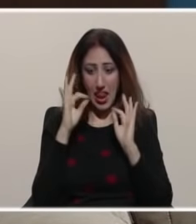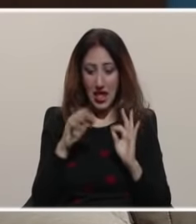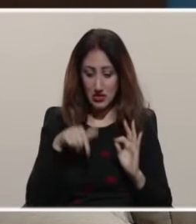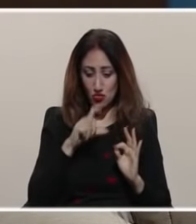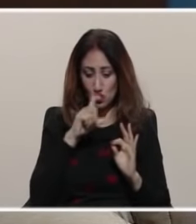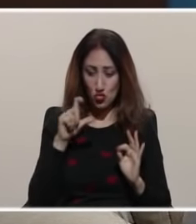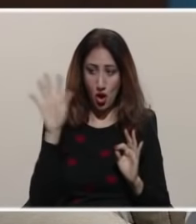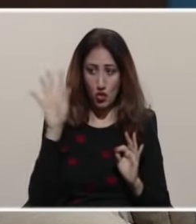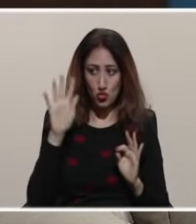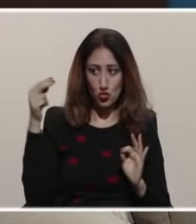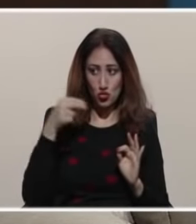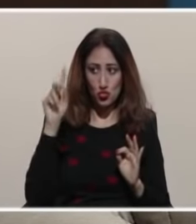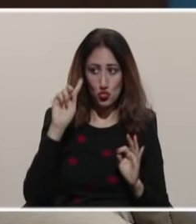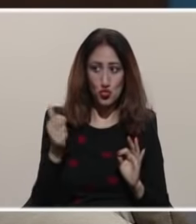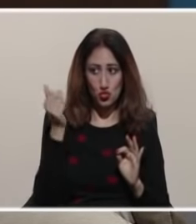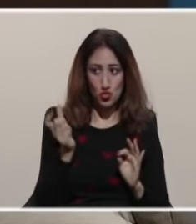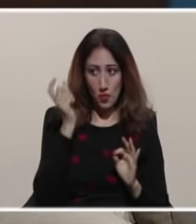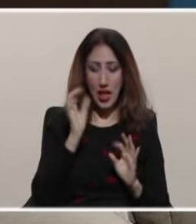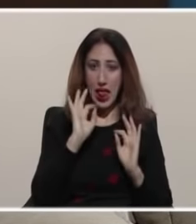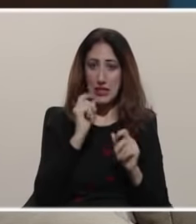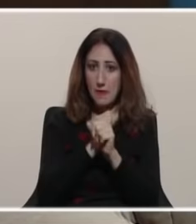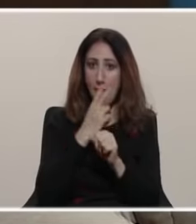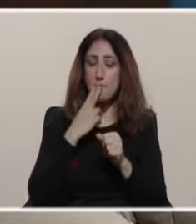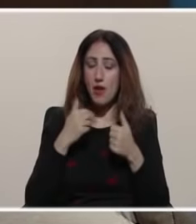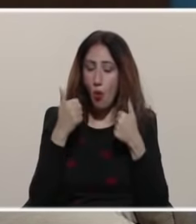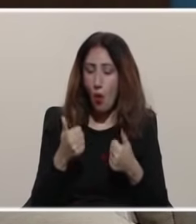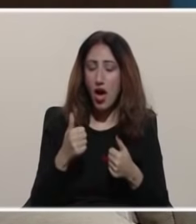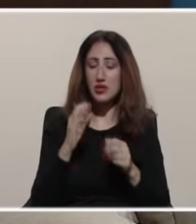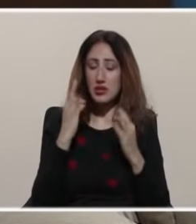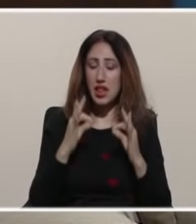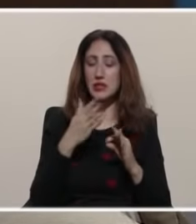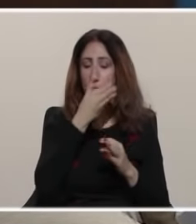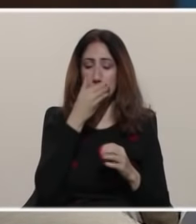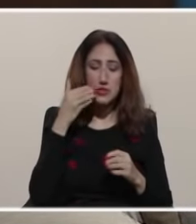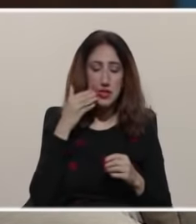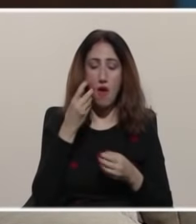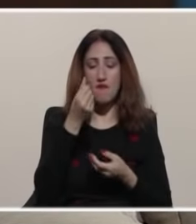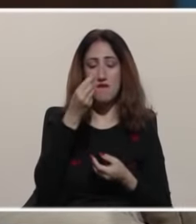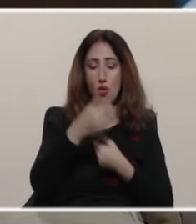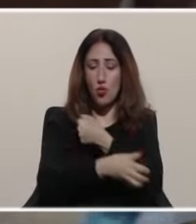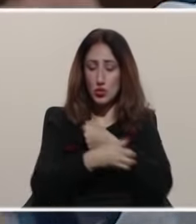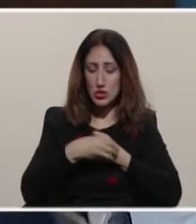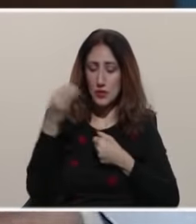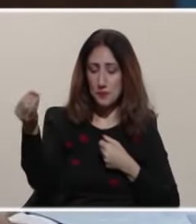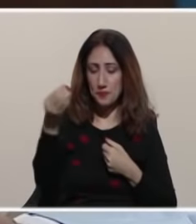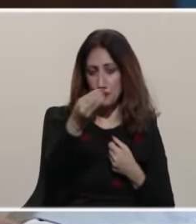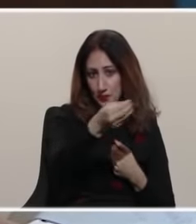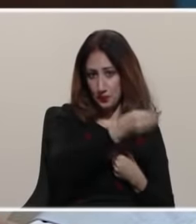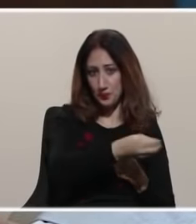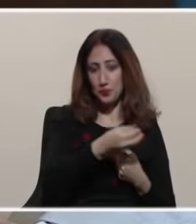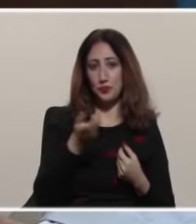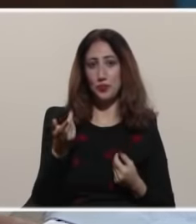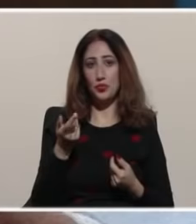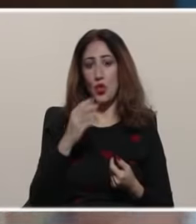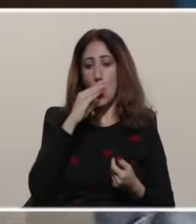شهر شعبان ونحسن قوي ونكثر من عمل الصالحات ونكثر من الصيام والصدقات ونكثر من